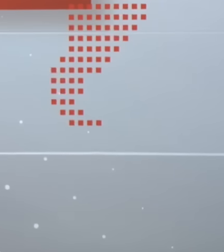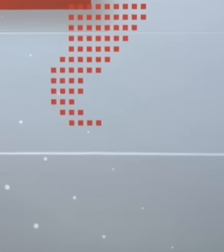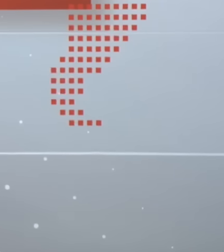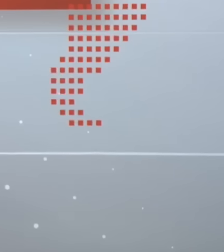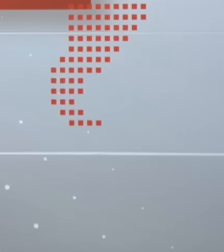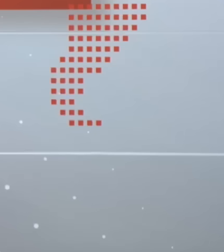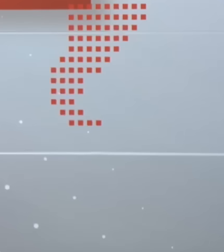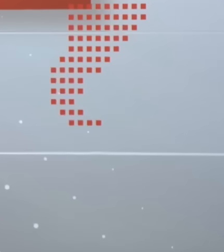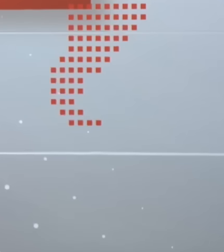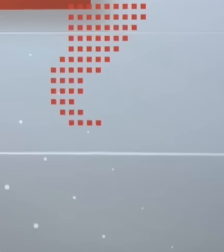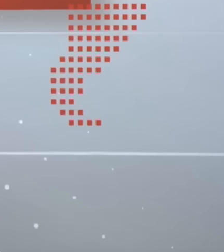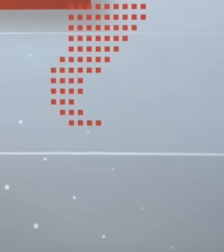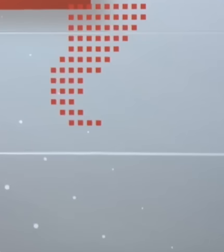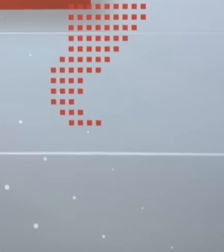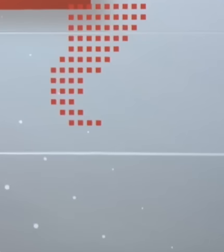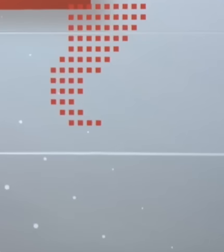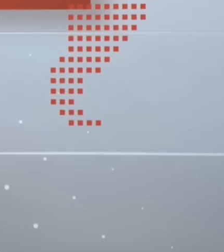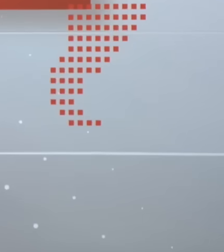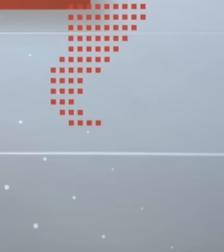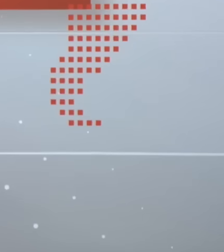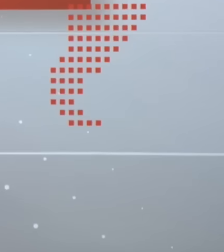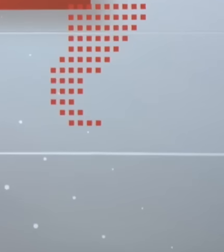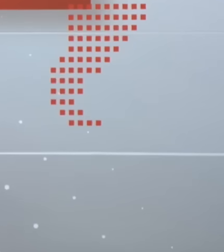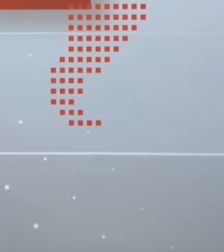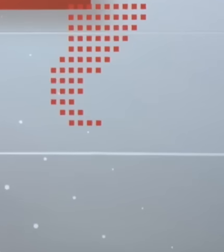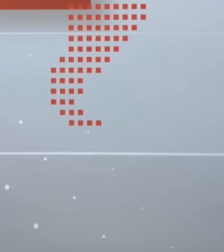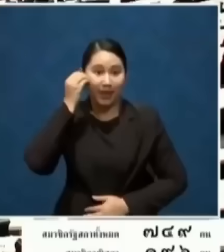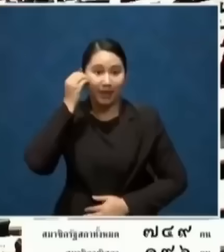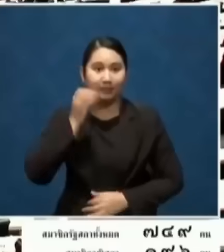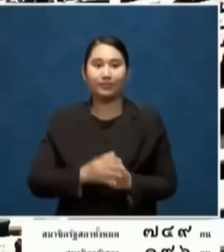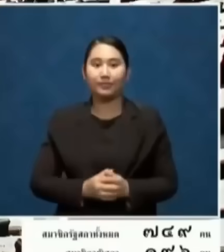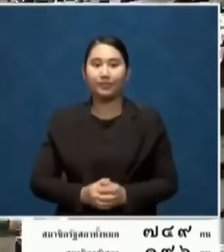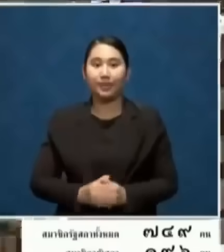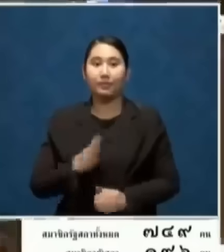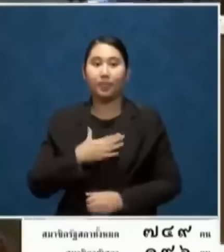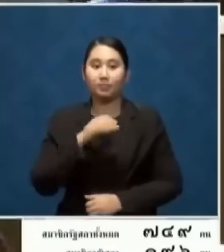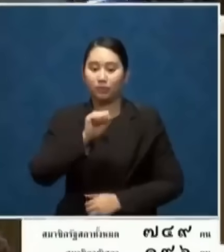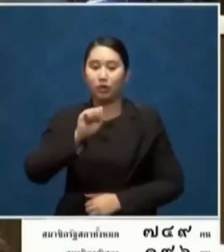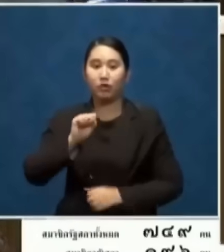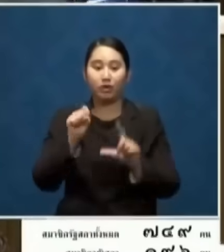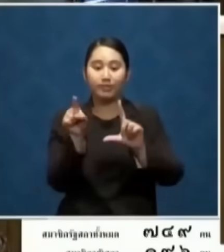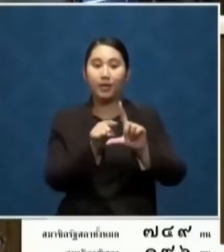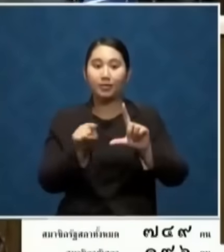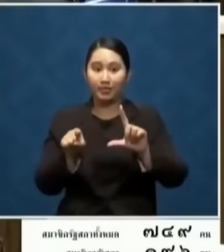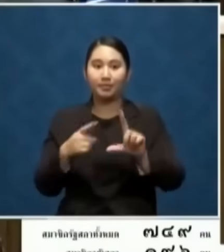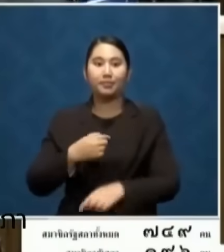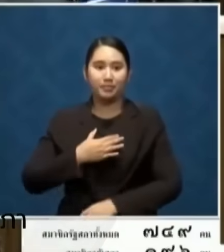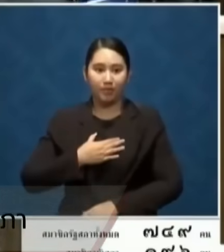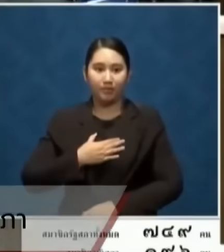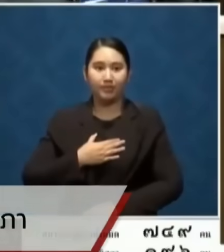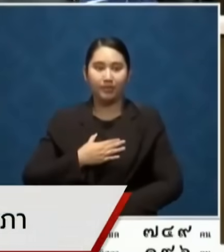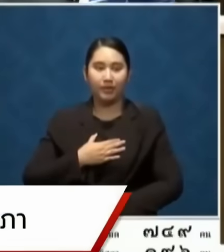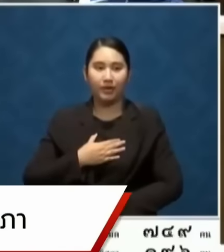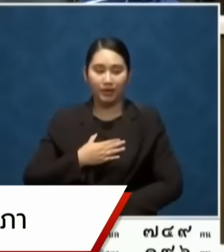ศไทยเนี่ยจะเป็นรัฐเดี่ยวที่ก้าวหน้าโต้แย้งเรื่องของการแยกดินแดนค่ะนายพิธาลิ้มเจริญรัตน์ค่ะที่